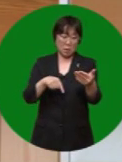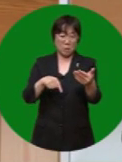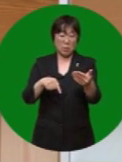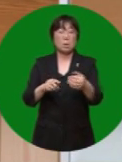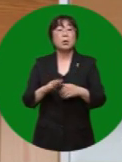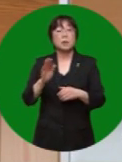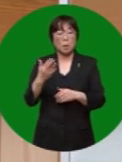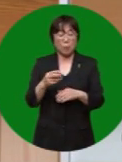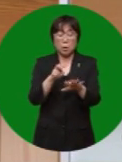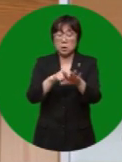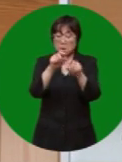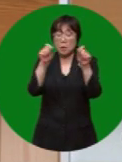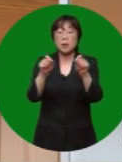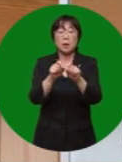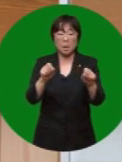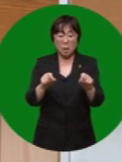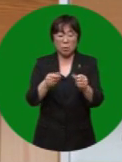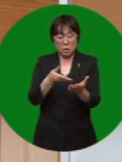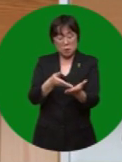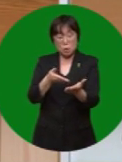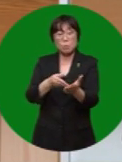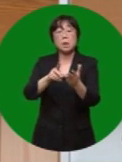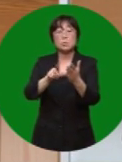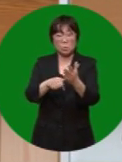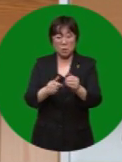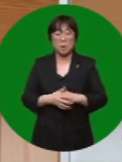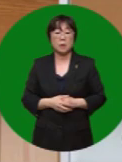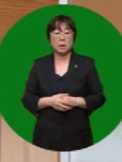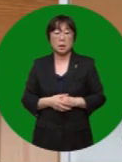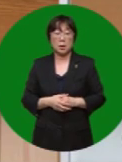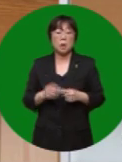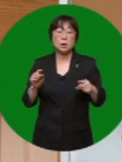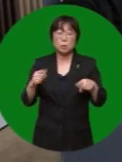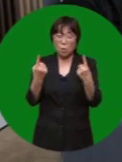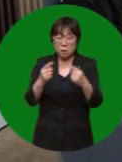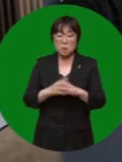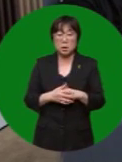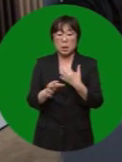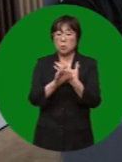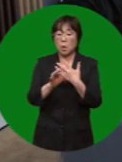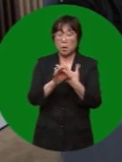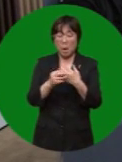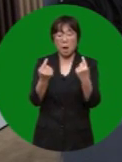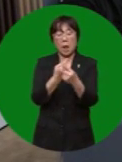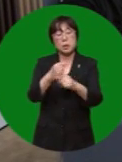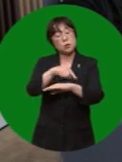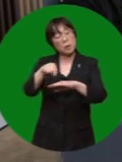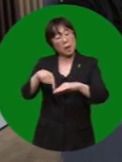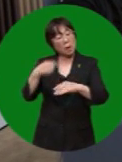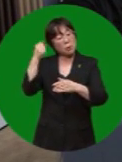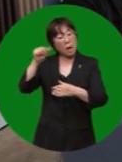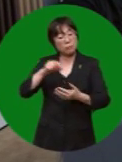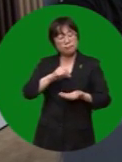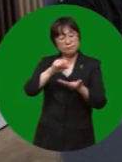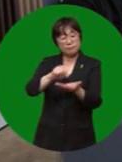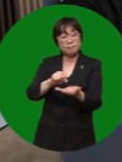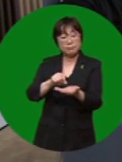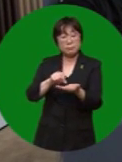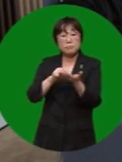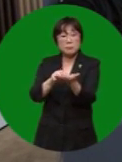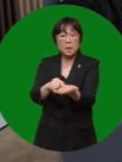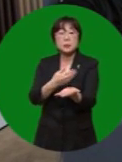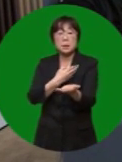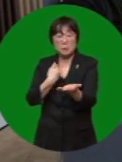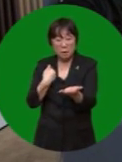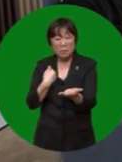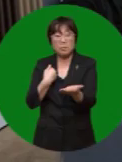ただですね、診断結果をですね説明するときに本当同時に例えば改修計画の案を何案か出せたら、